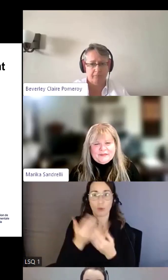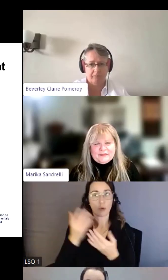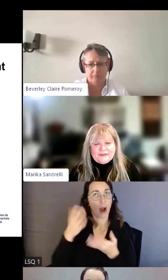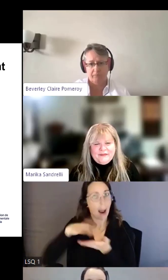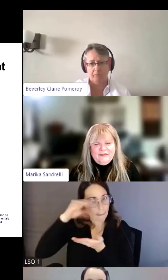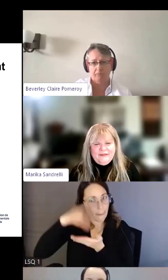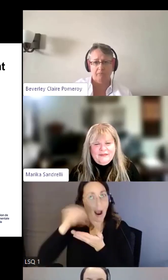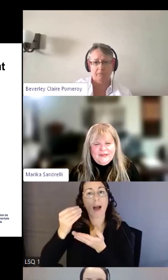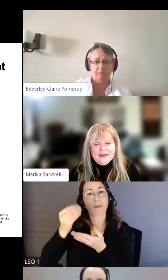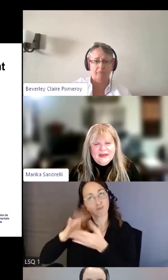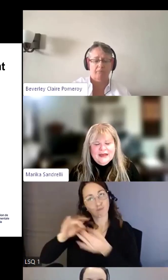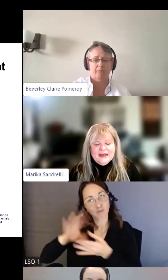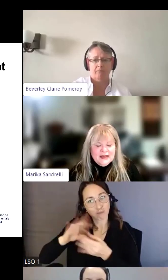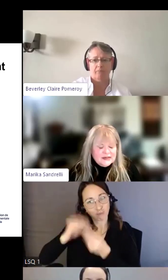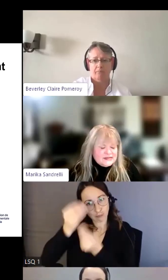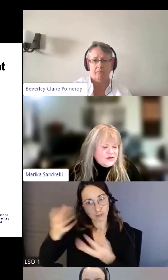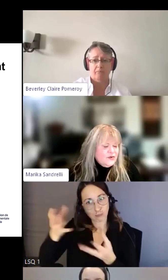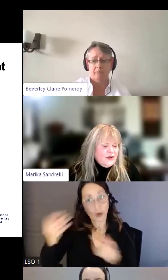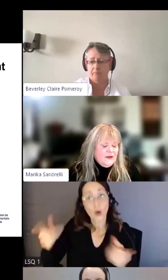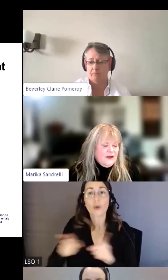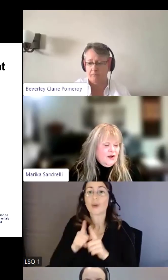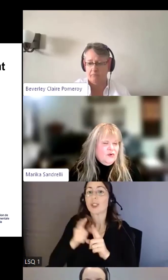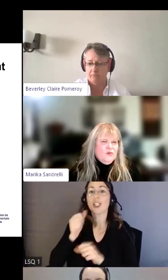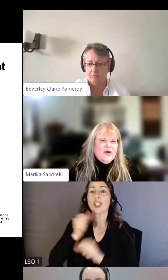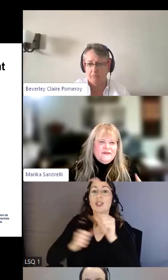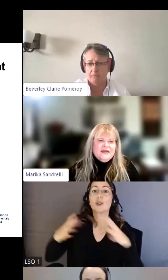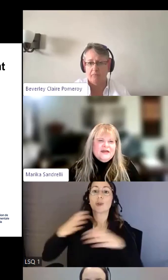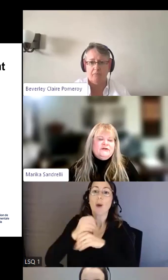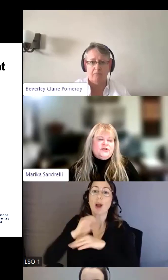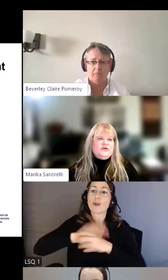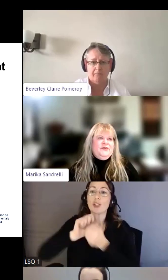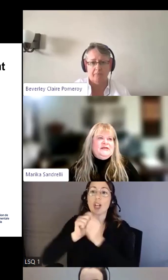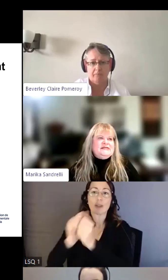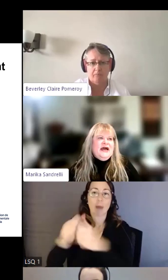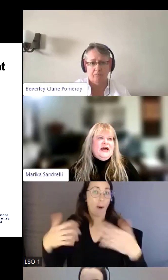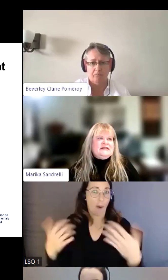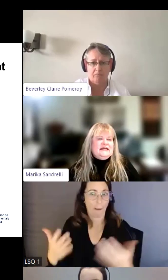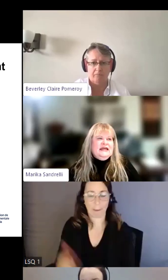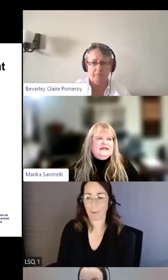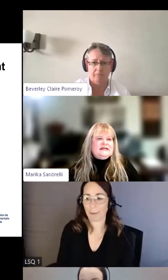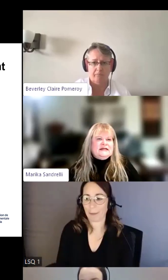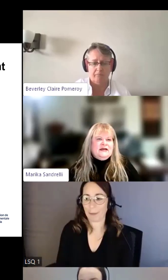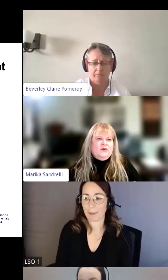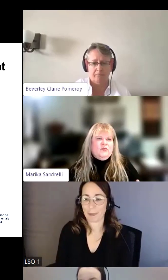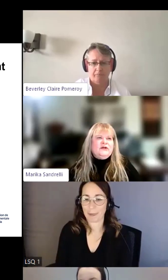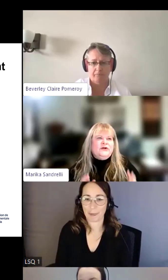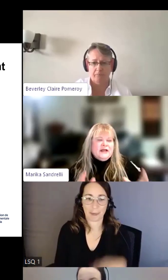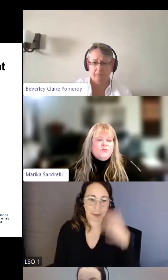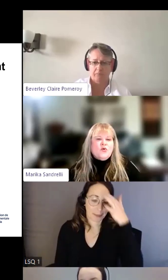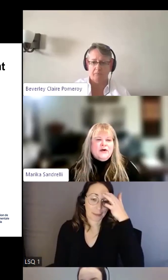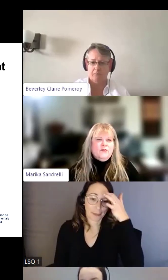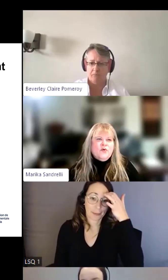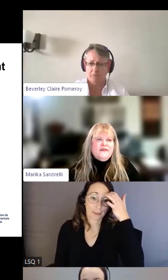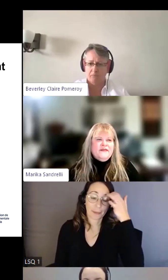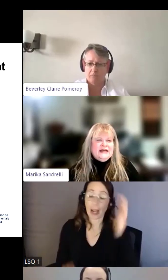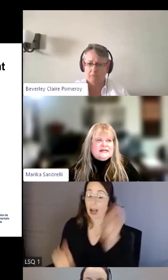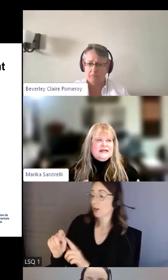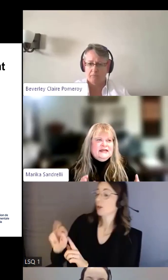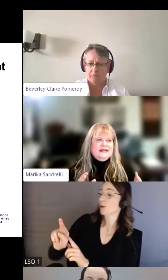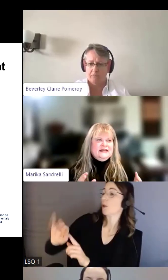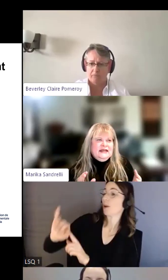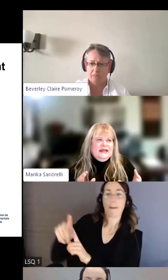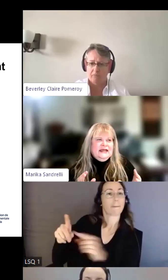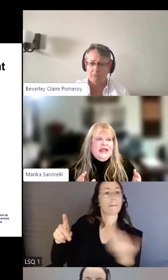Donc, une chose au sujet du TRIP, c'est que nous apprenons davantage, de plus en plus, que